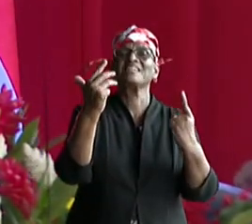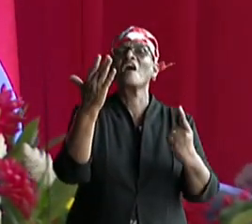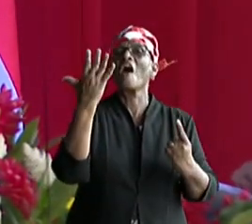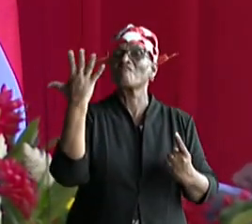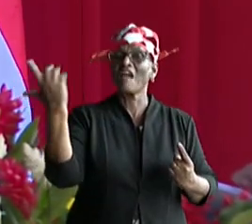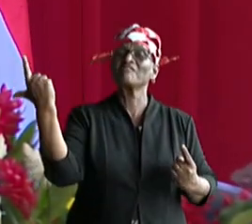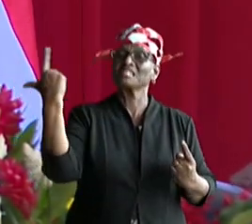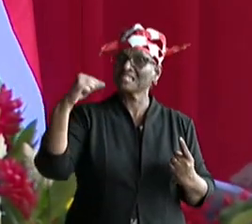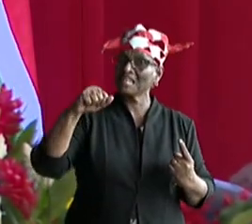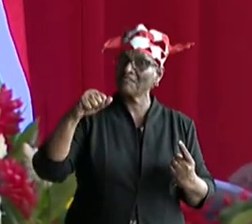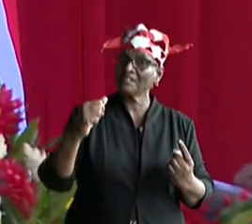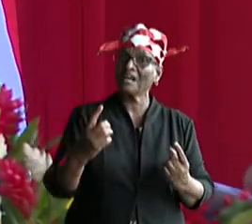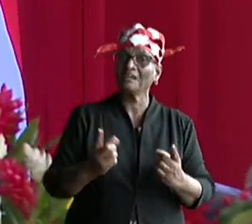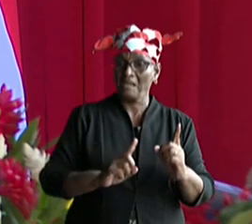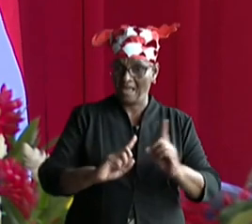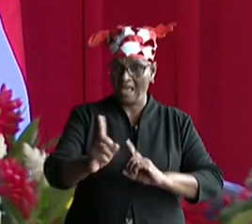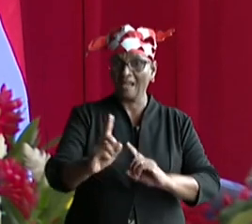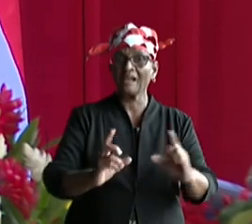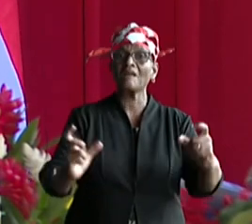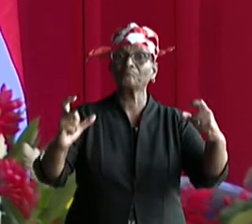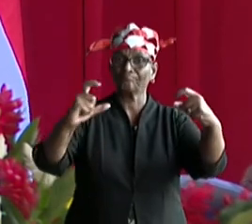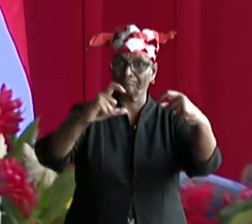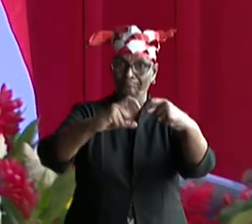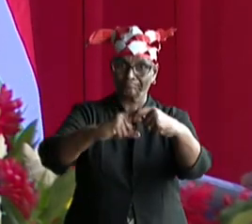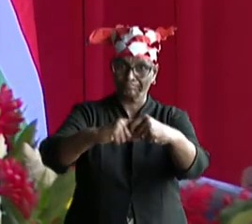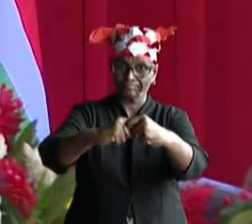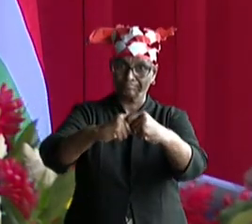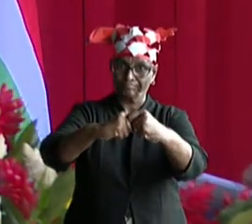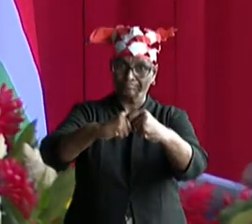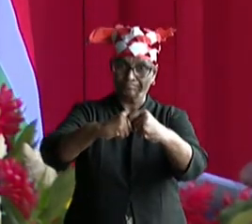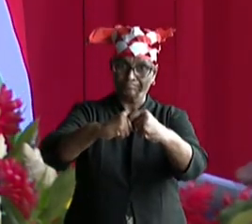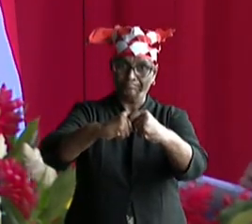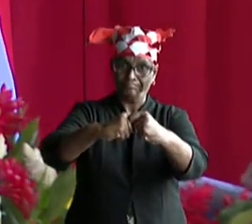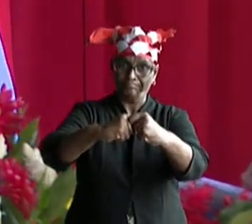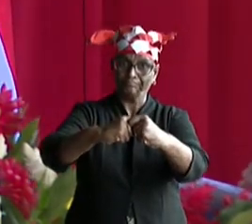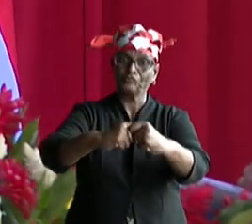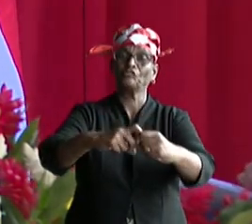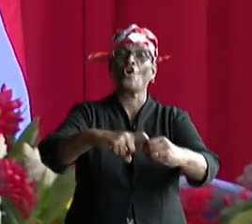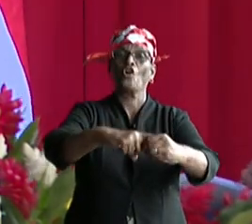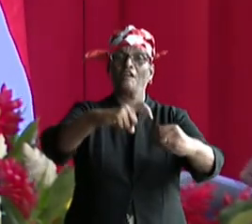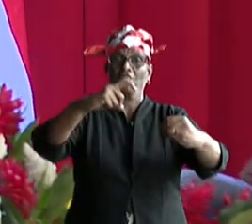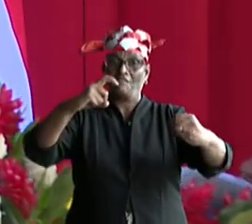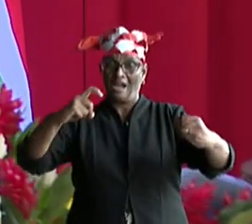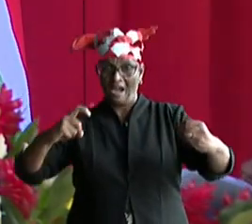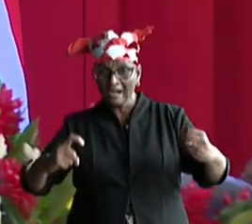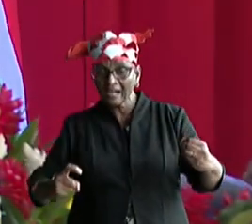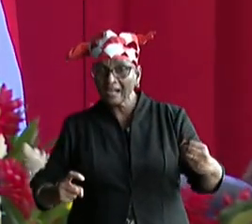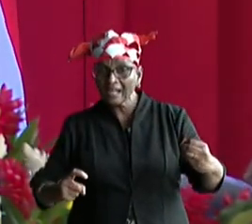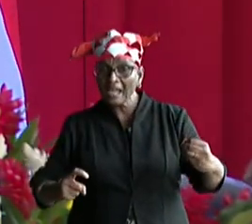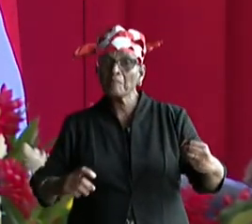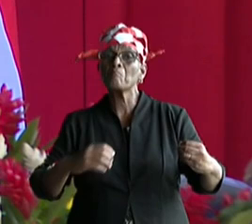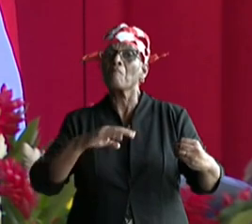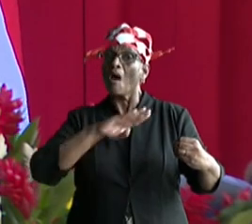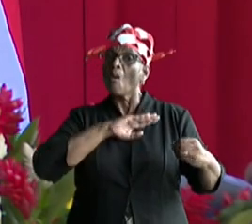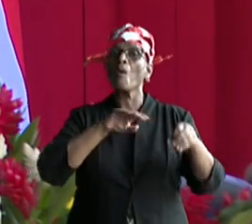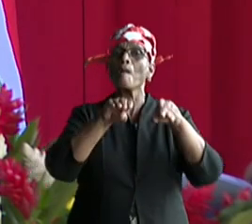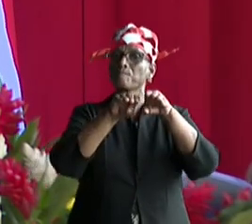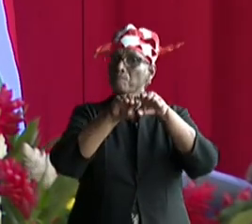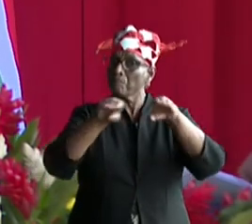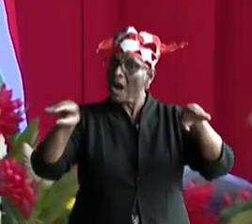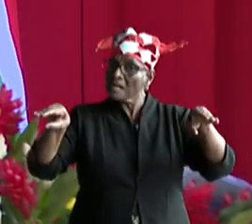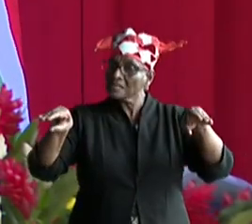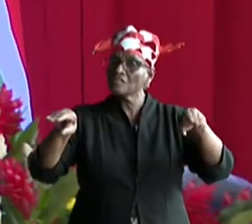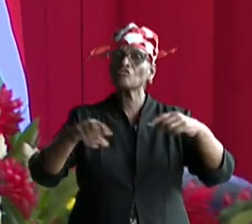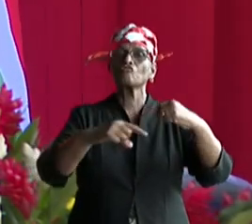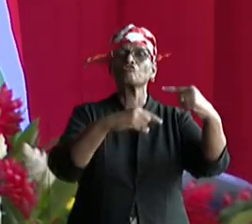de basis te leggen voor een vreedzame realisatie van de onafhankelijkheid, maar ook een basis te leggen voor de